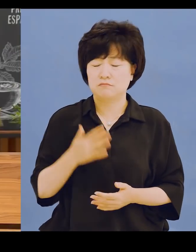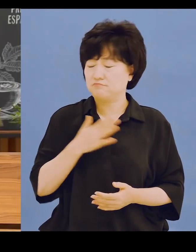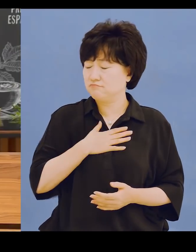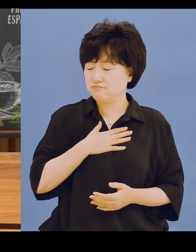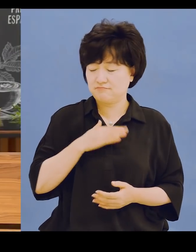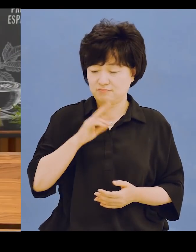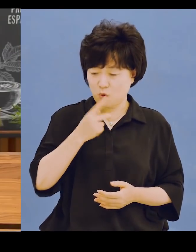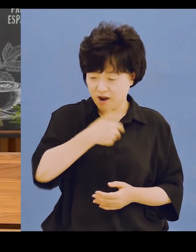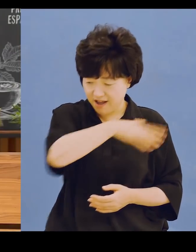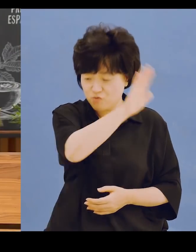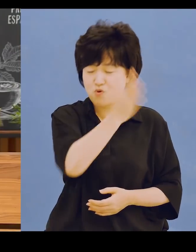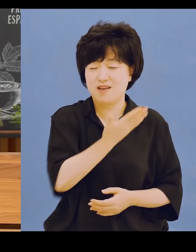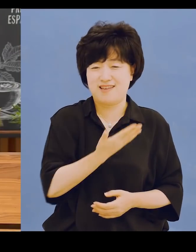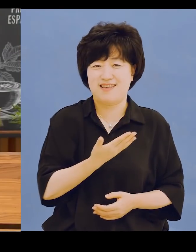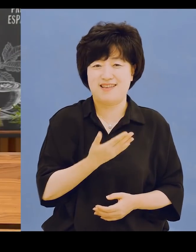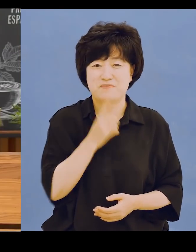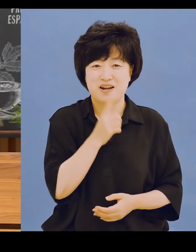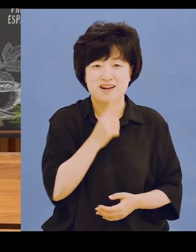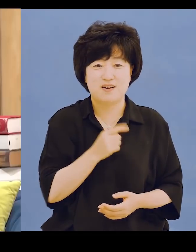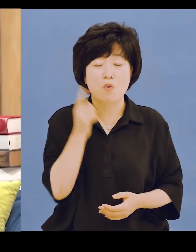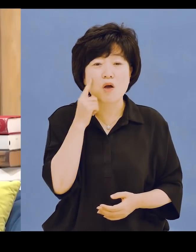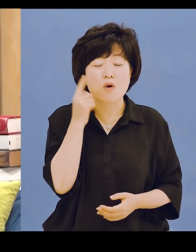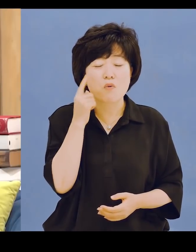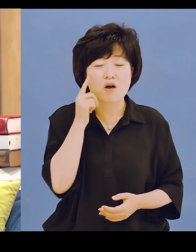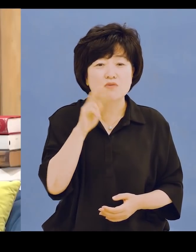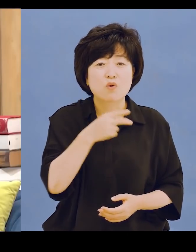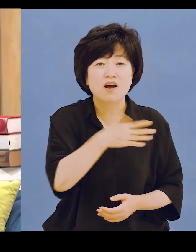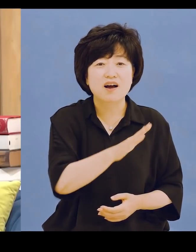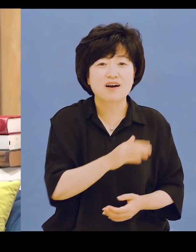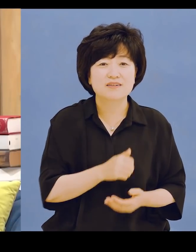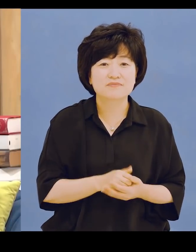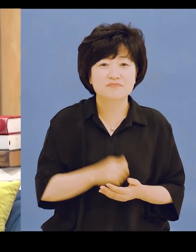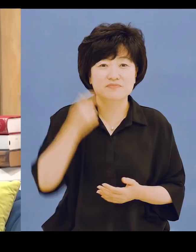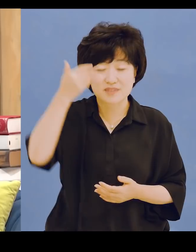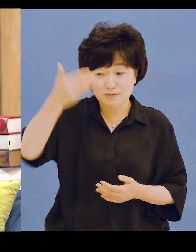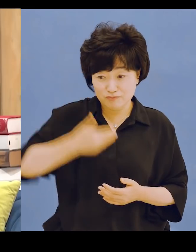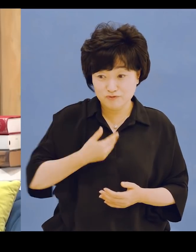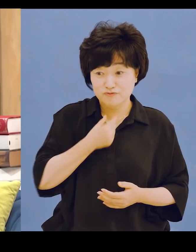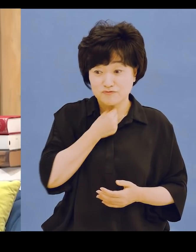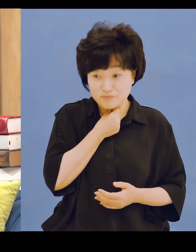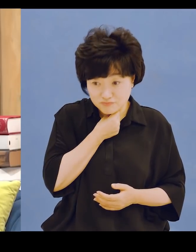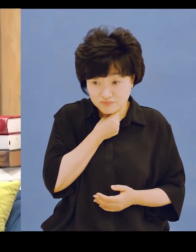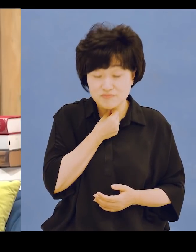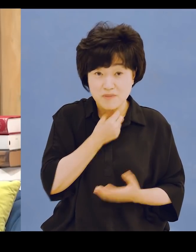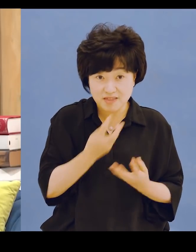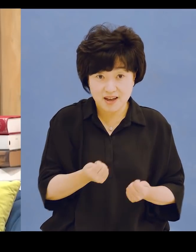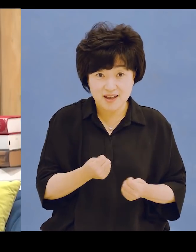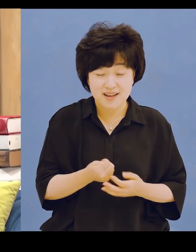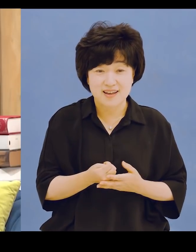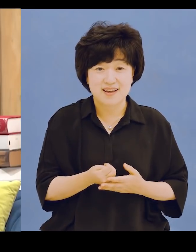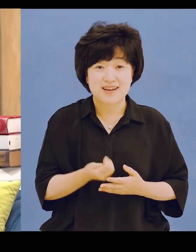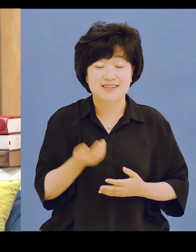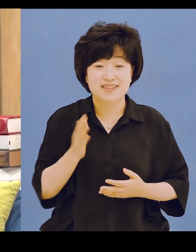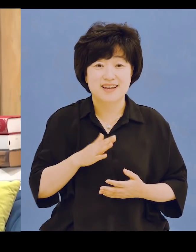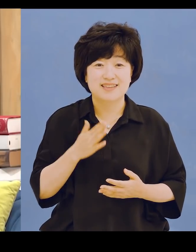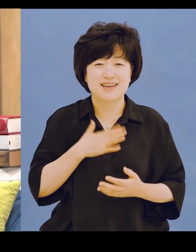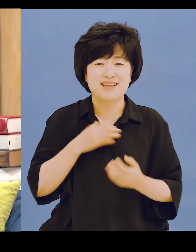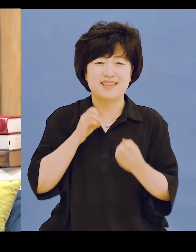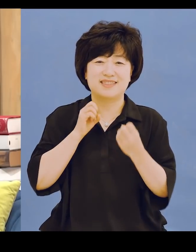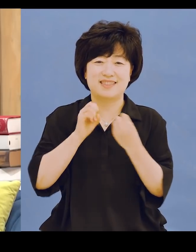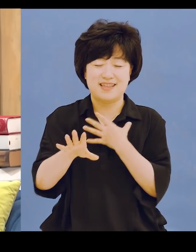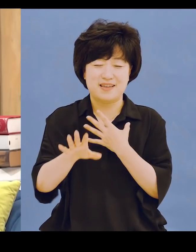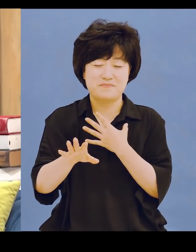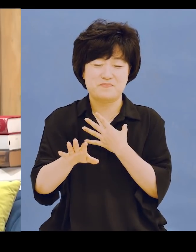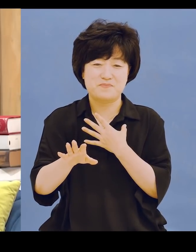하셨어요. 네. 예. 왜 다시 돌아가야 되시나요? 저에게 묻고자 하는 것이 많은 것으로 알아요. 네. 그러나 제가